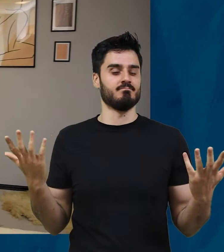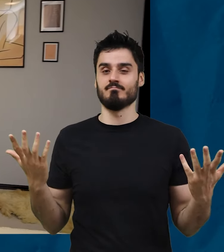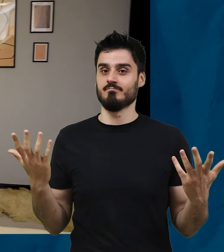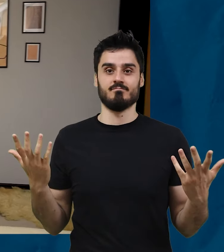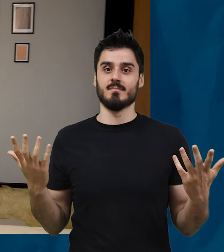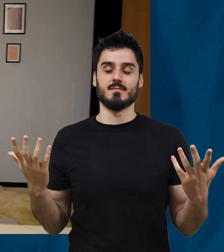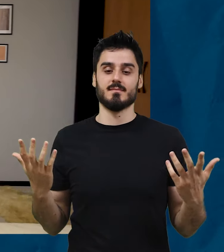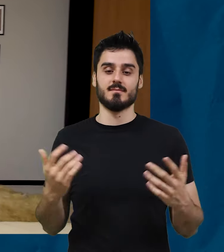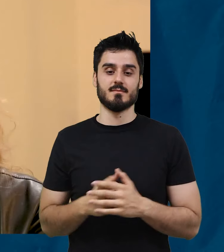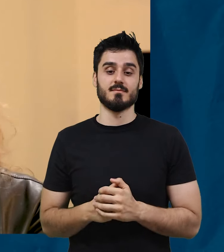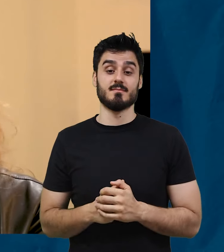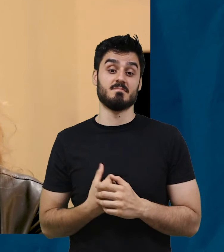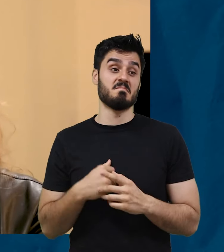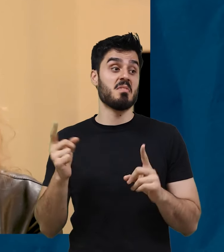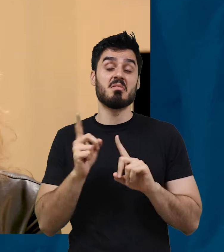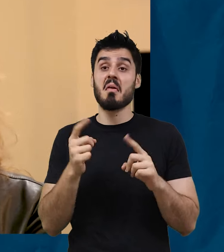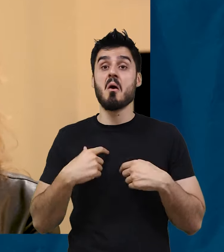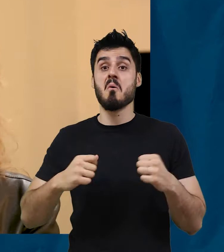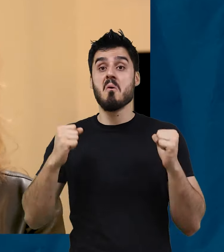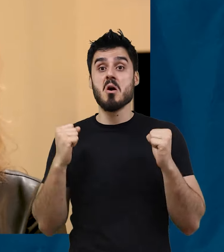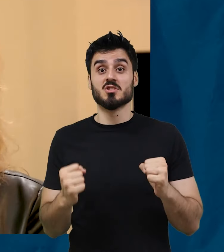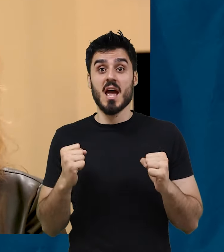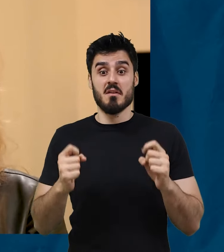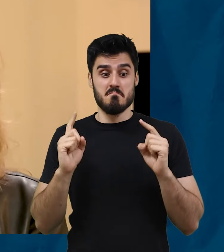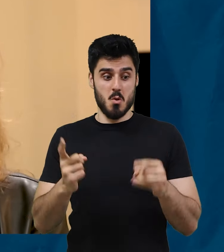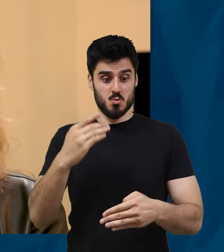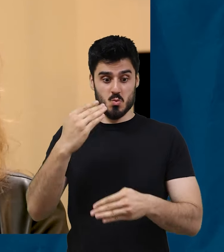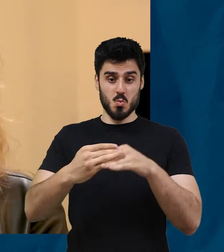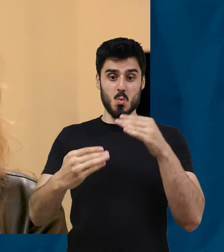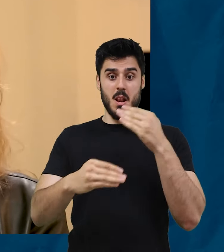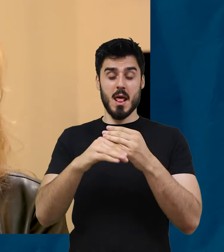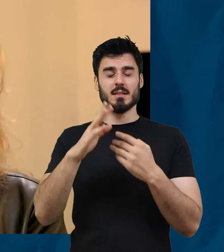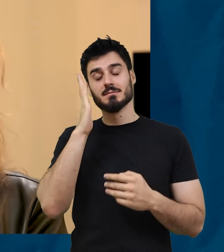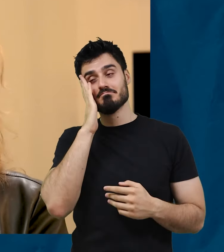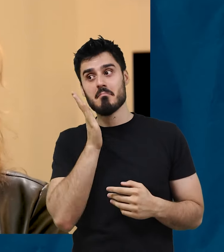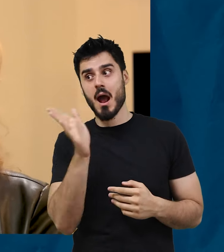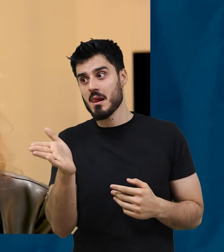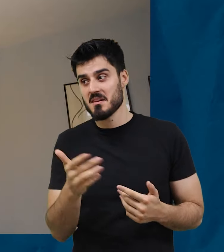играта. Не съм предполагала, че може тухлата да бъде и в